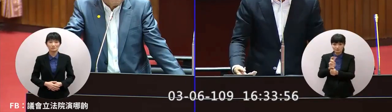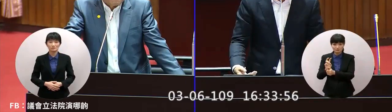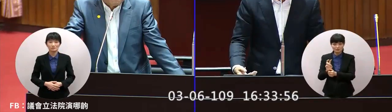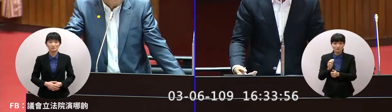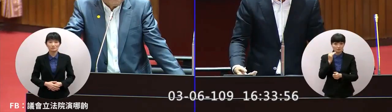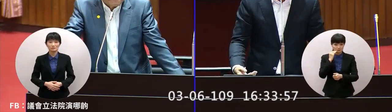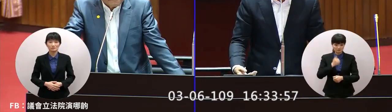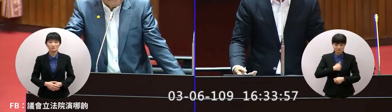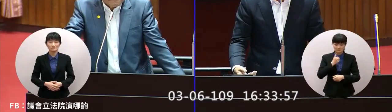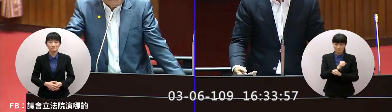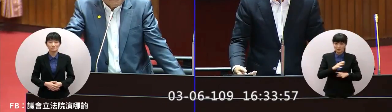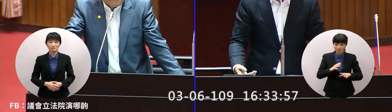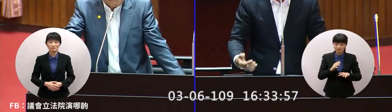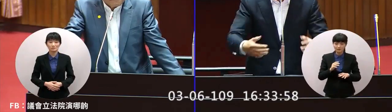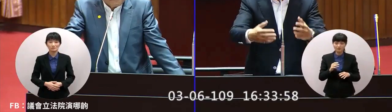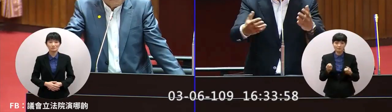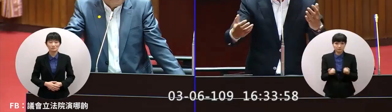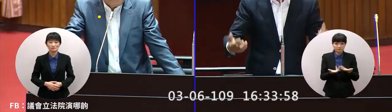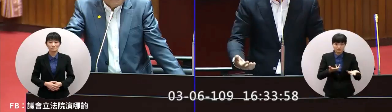要看到